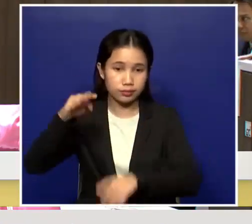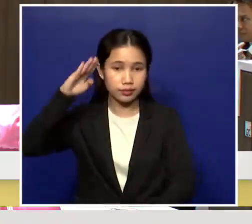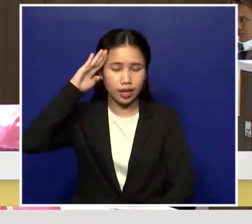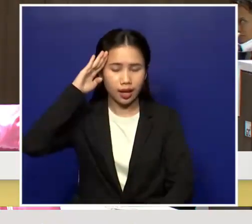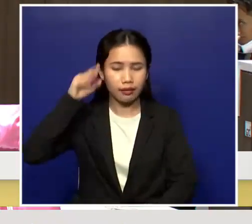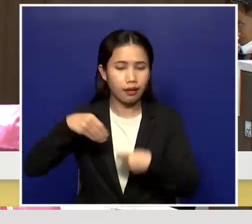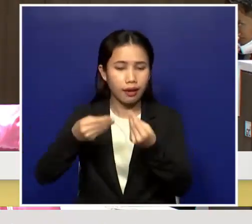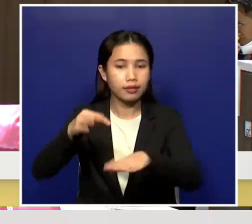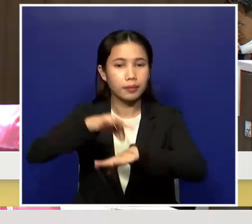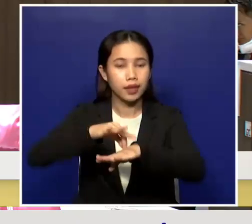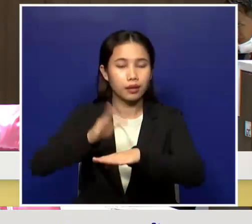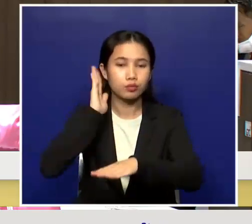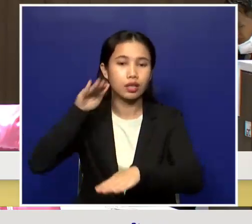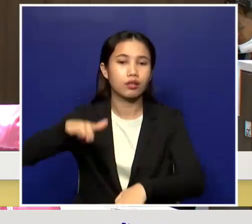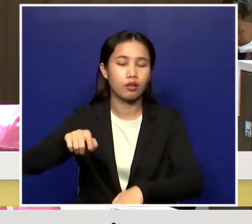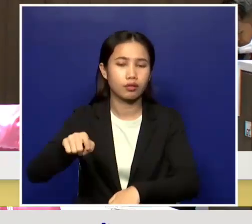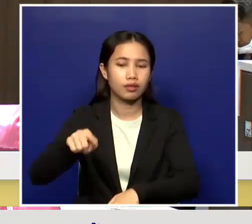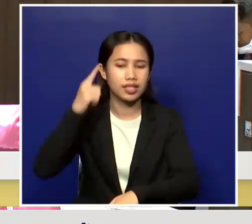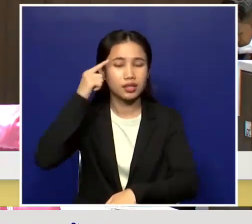พูดเยอะจะย่อเลย